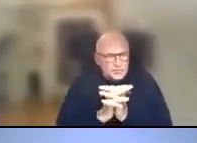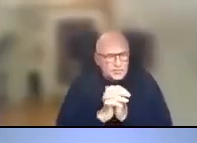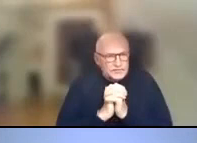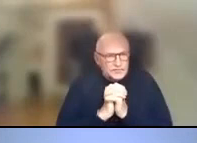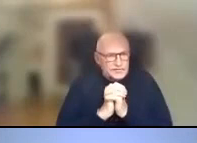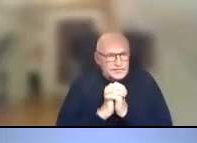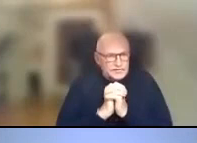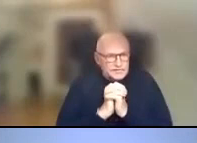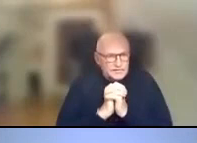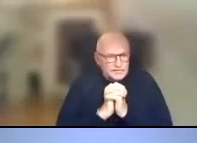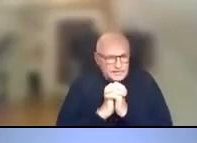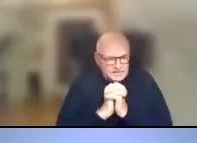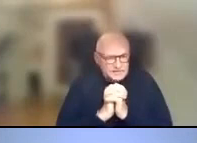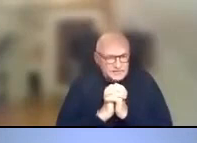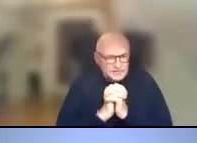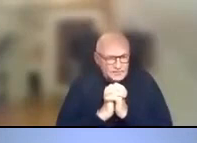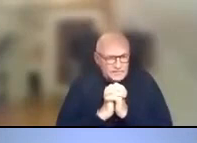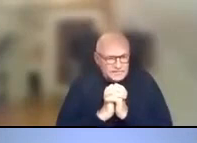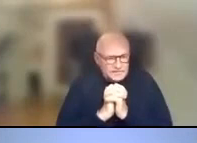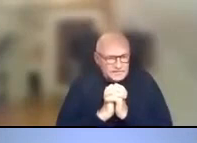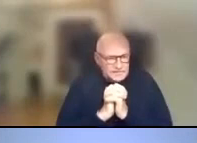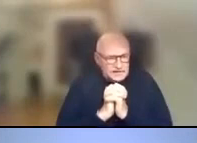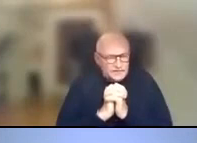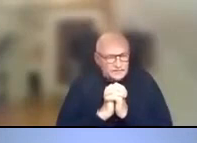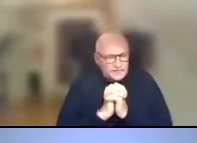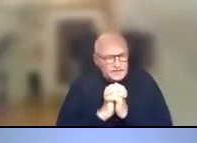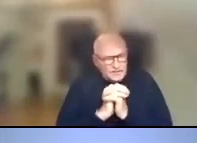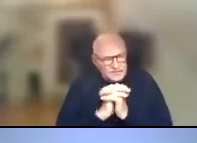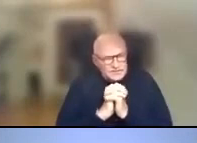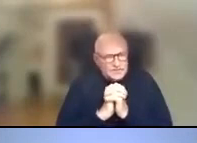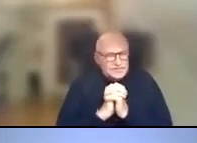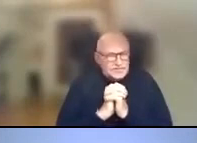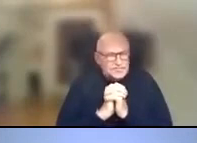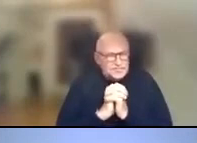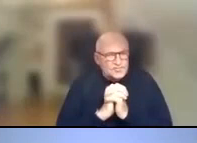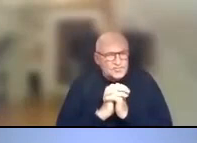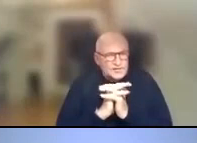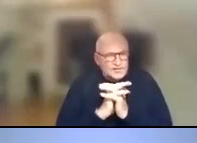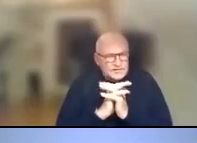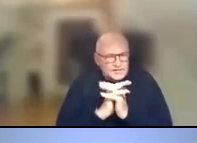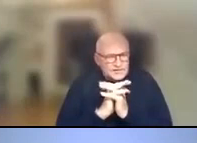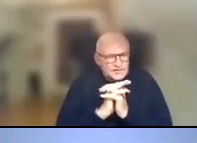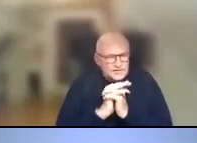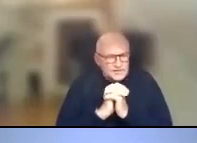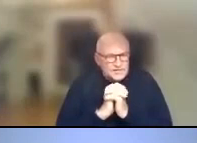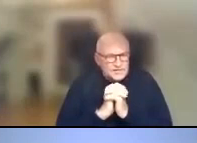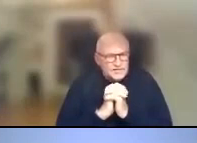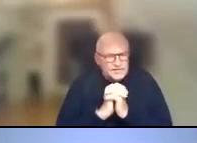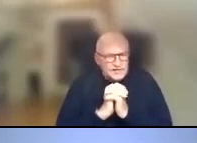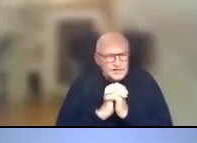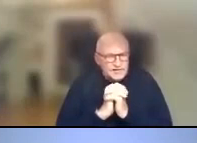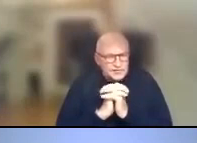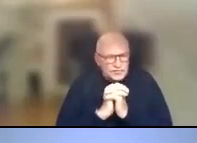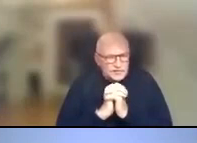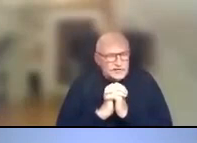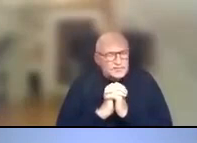und multimorbide Patientinnen und Patienten. Aber es ist trotzdem so, dass in vielen